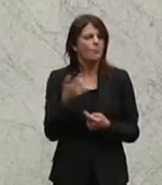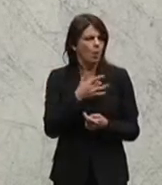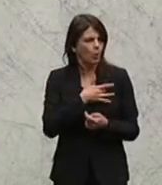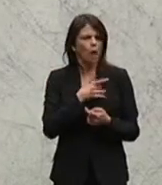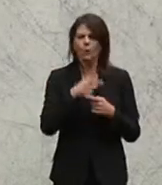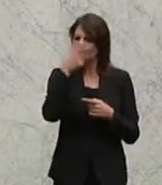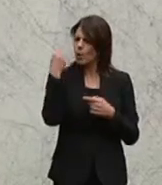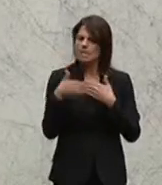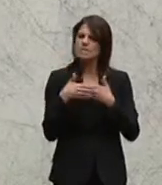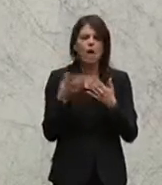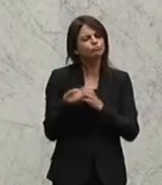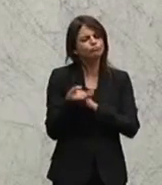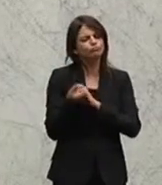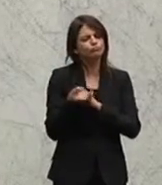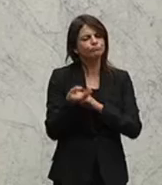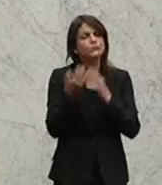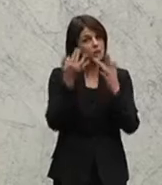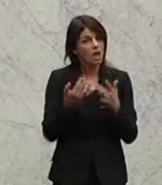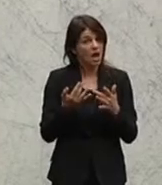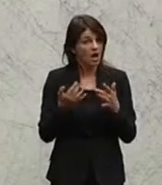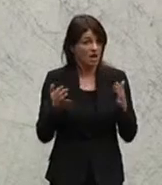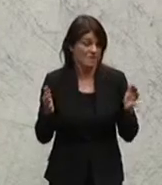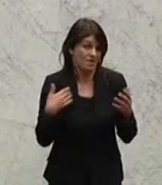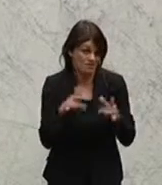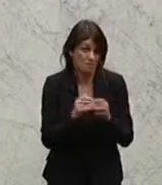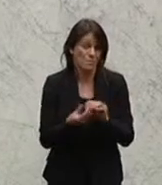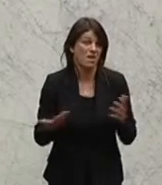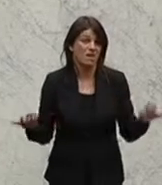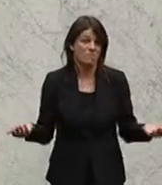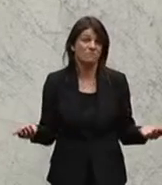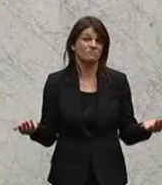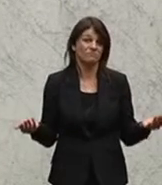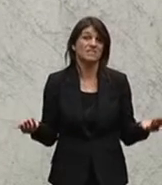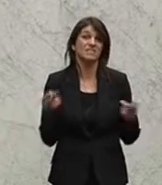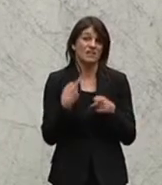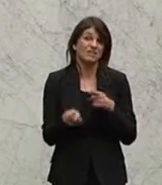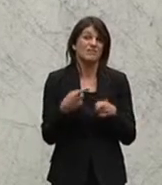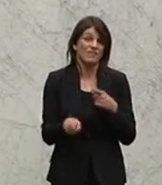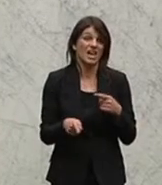und volksnah dargestellt hat, die Zahlen, aber da haben wir ein Problem. Es fehlen